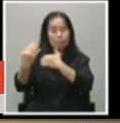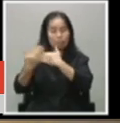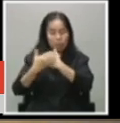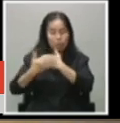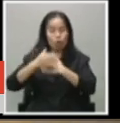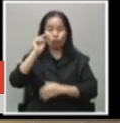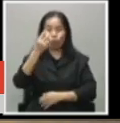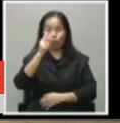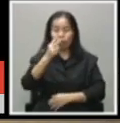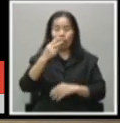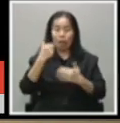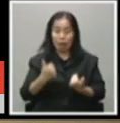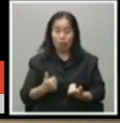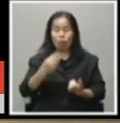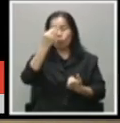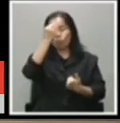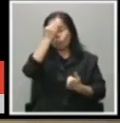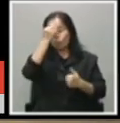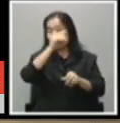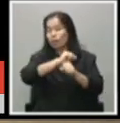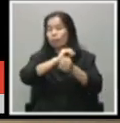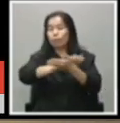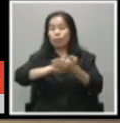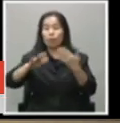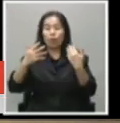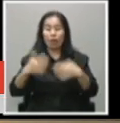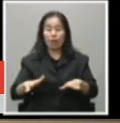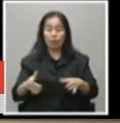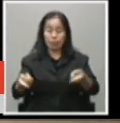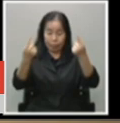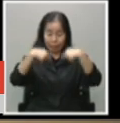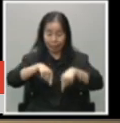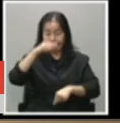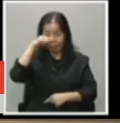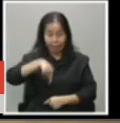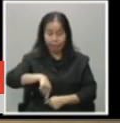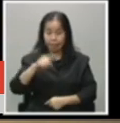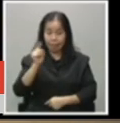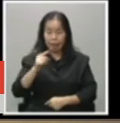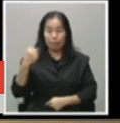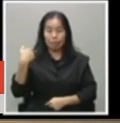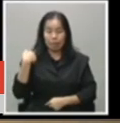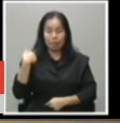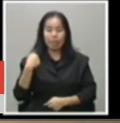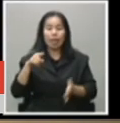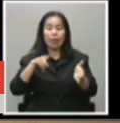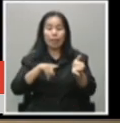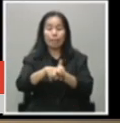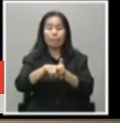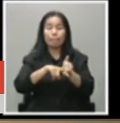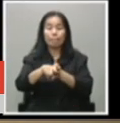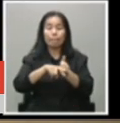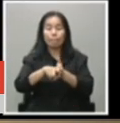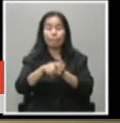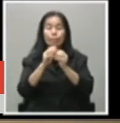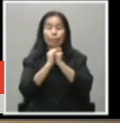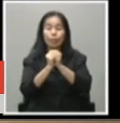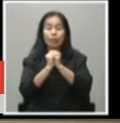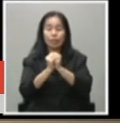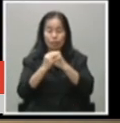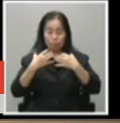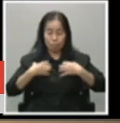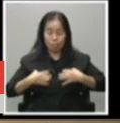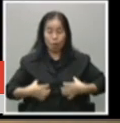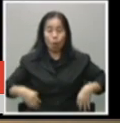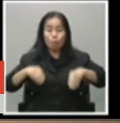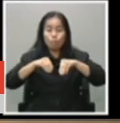สามารถผ่านวิกฤตมาได้ด้วยดีมองกลับมาที่ไทยค่ะเกิดไวรัสโควิด-19 ที่เริ่มแพร่ระบ